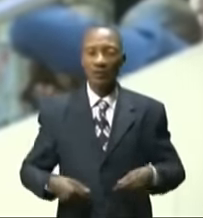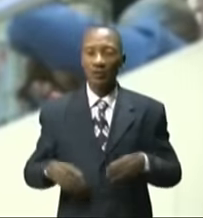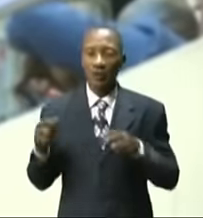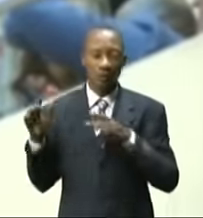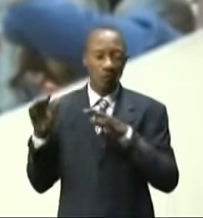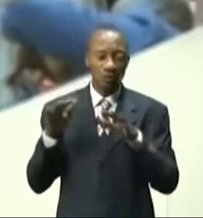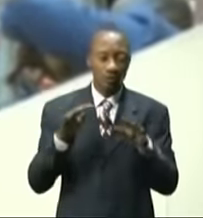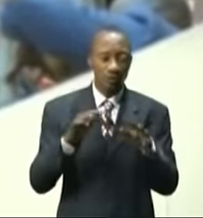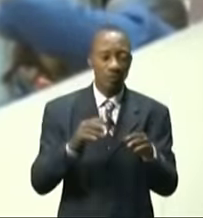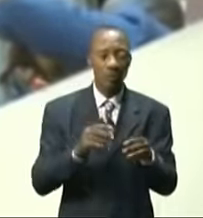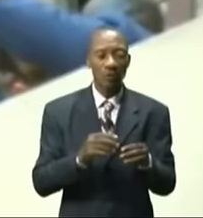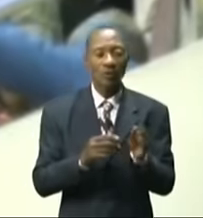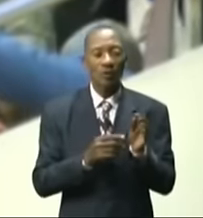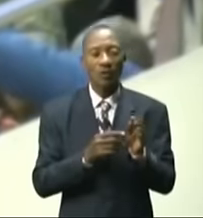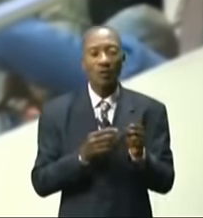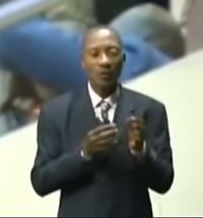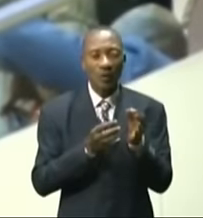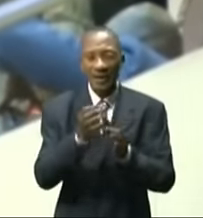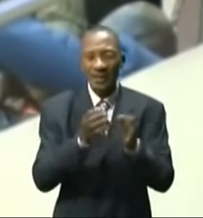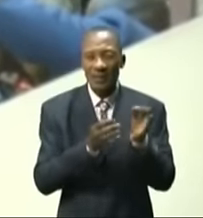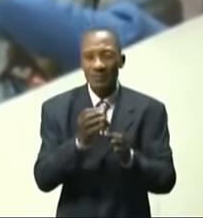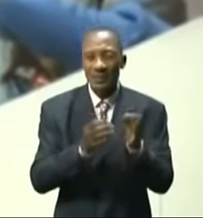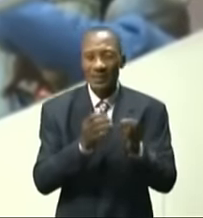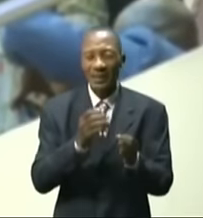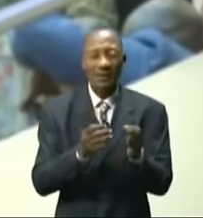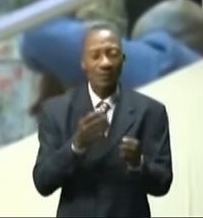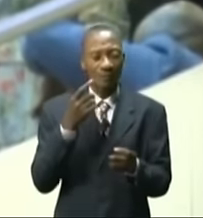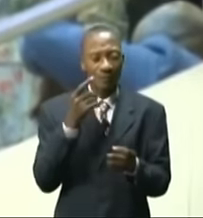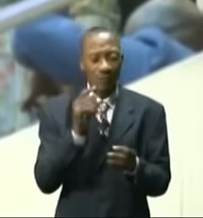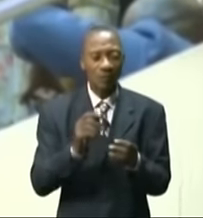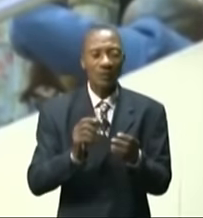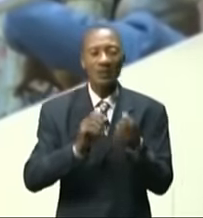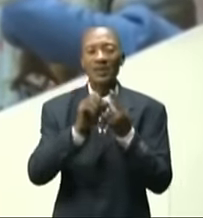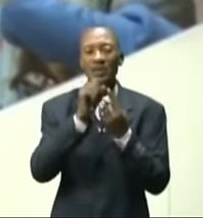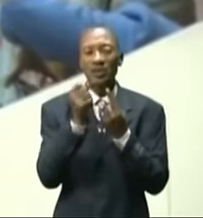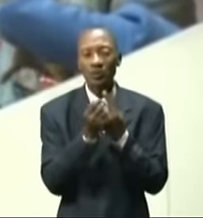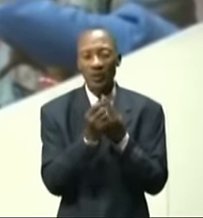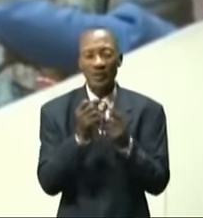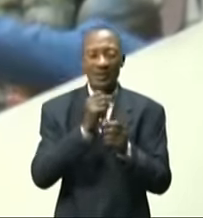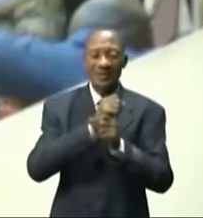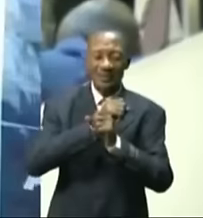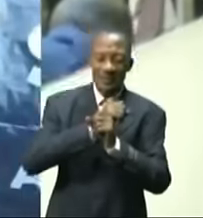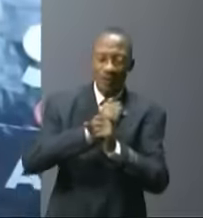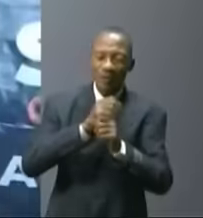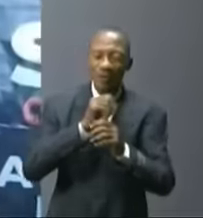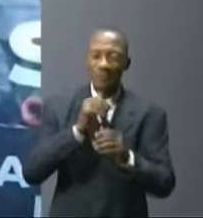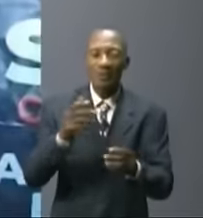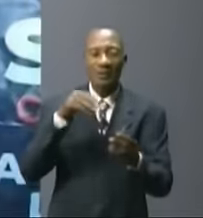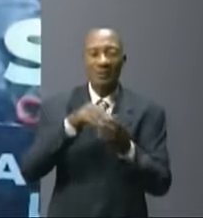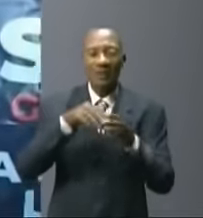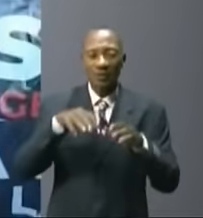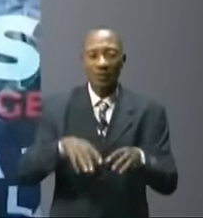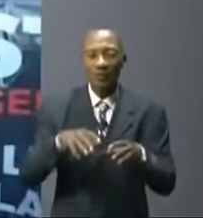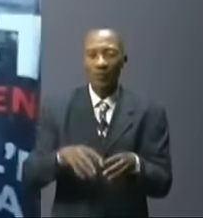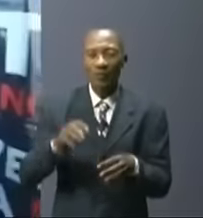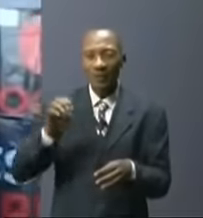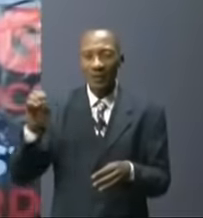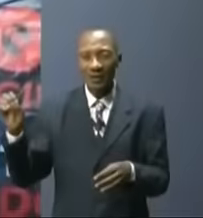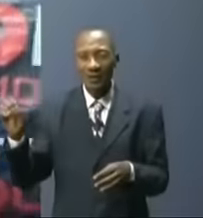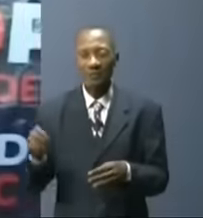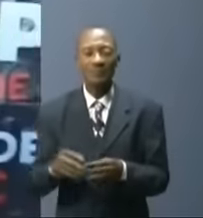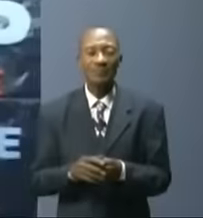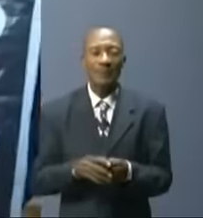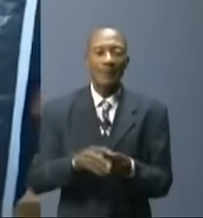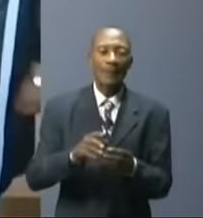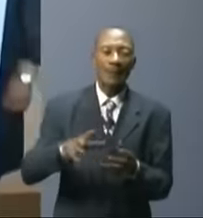leur ras-le-bol suite à la détérioration de la situation sécuritaire dans l'est de la RDC. Les massacres perpétrés